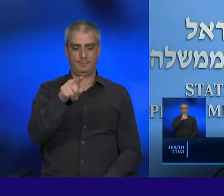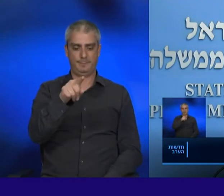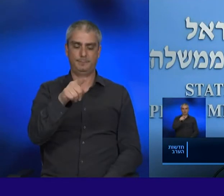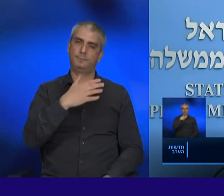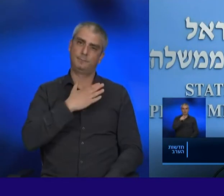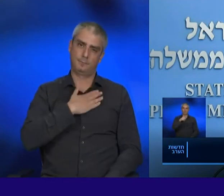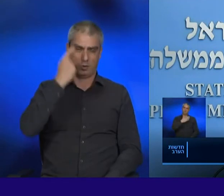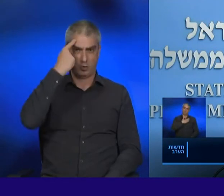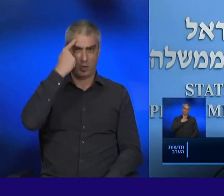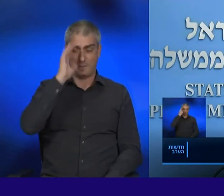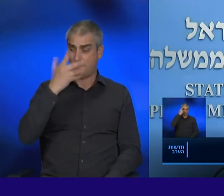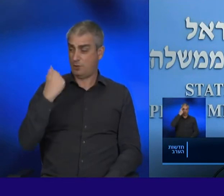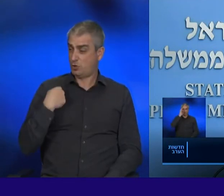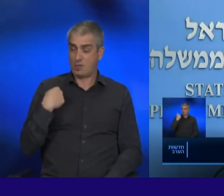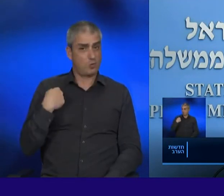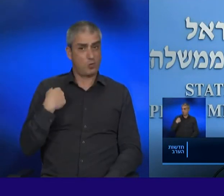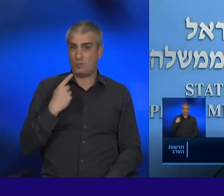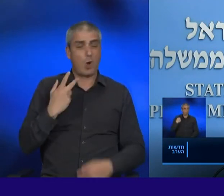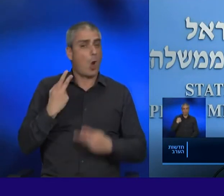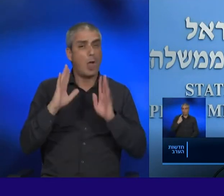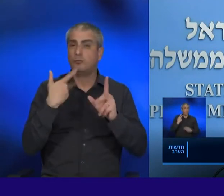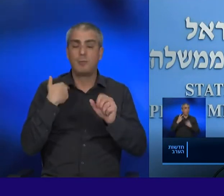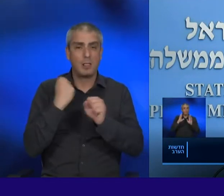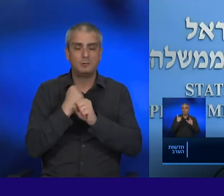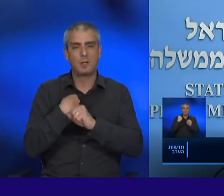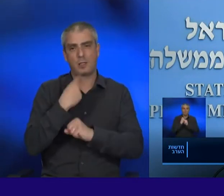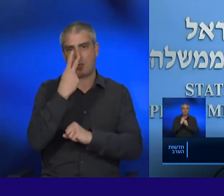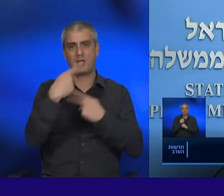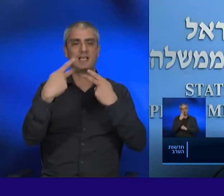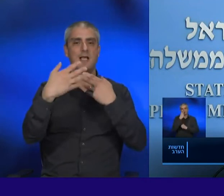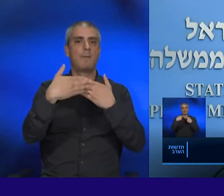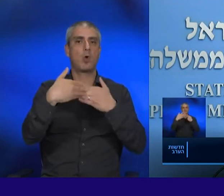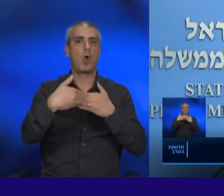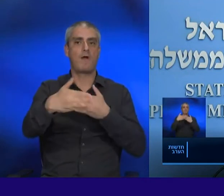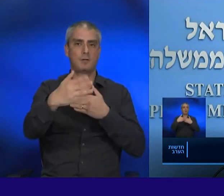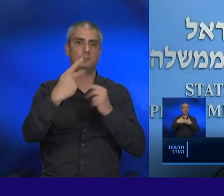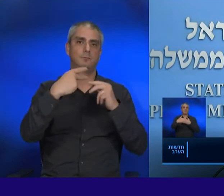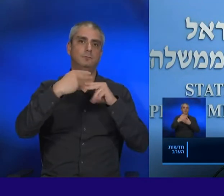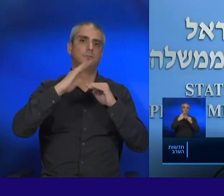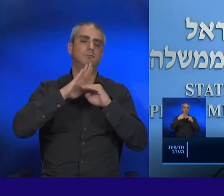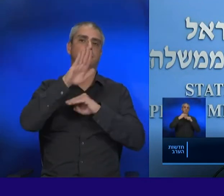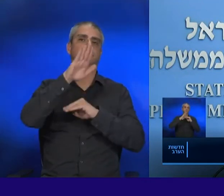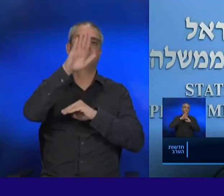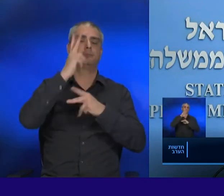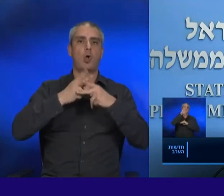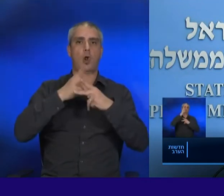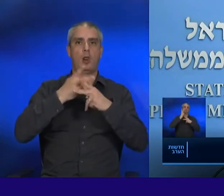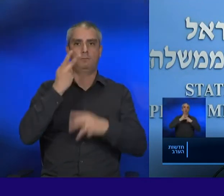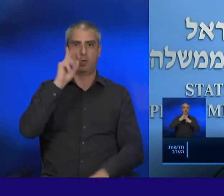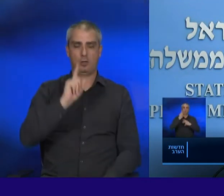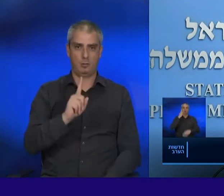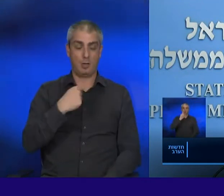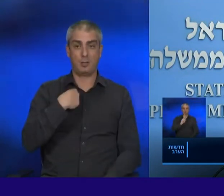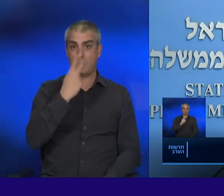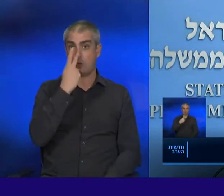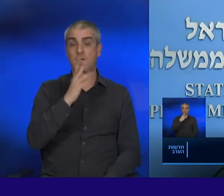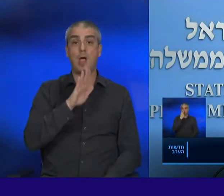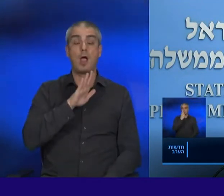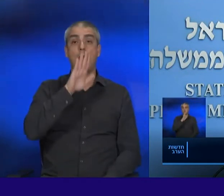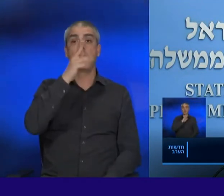אנחנו גם יודעים שמה שאנחנו לא נעשה, אנחנו נראה בימים הקרובים עלייה במספר החולים. אנחנו נראה